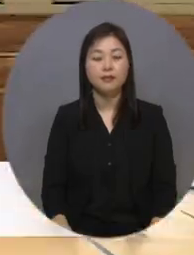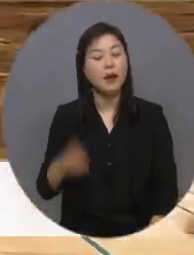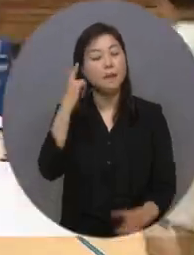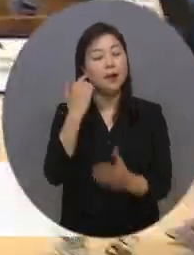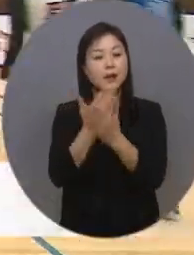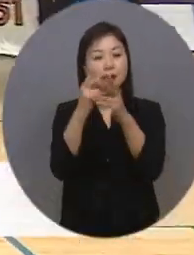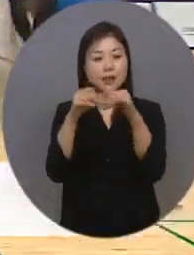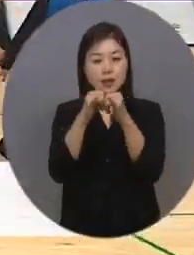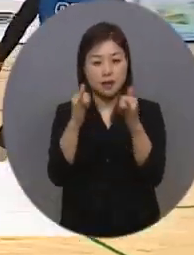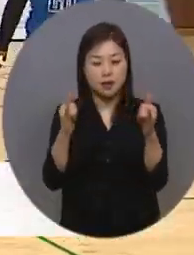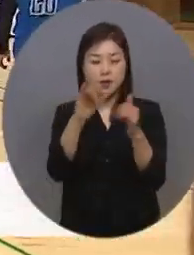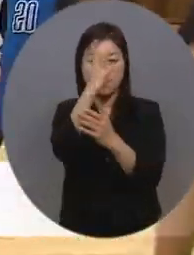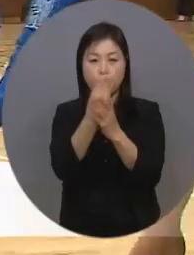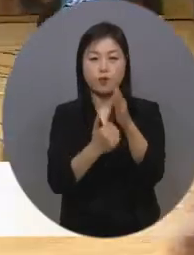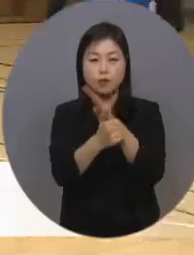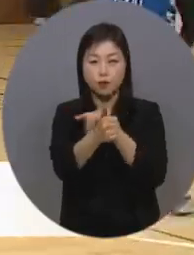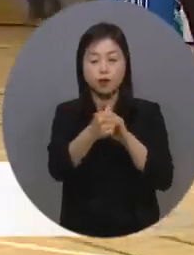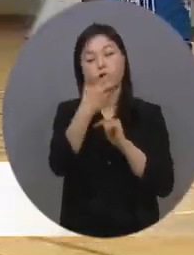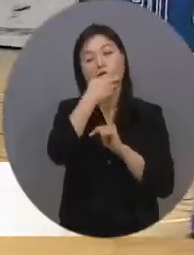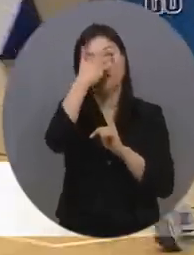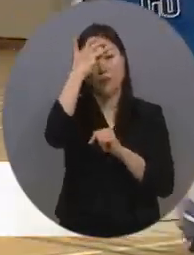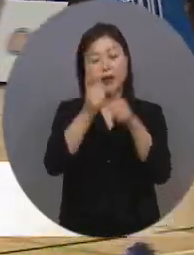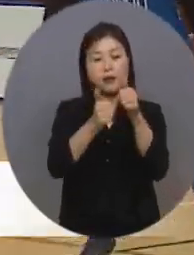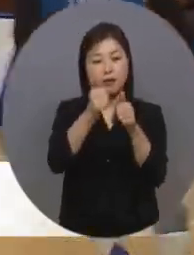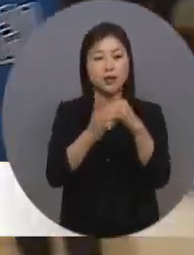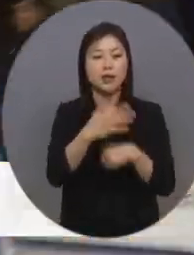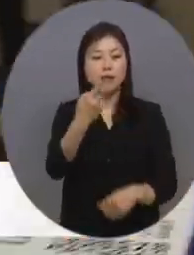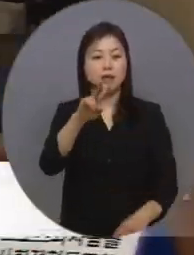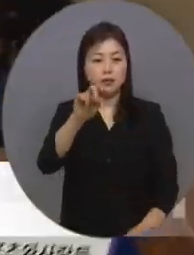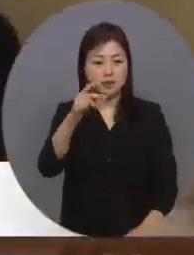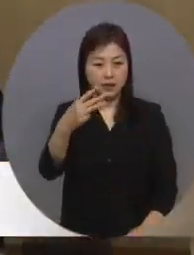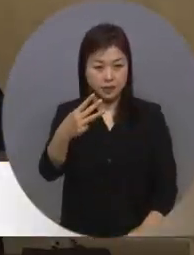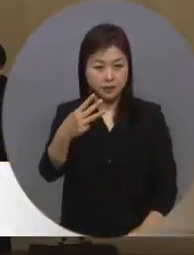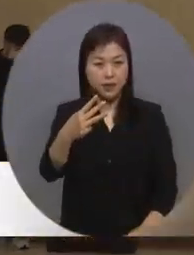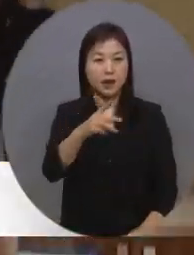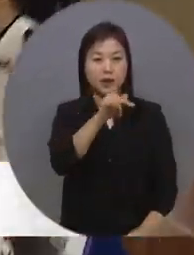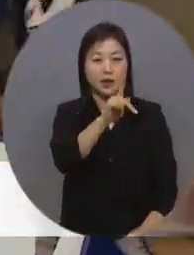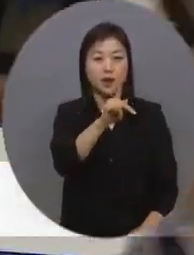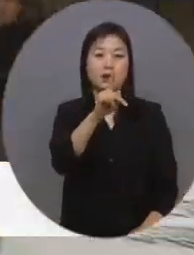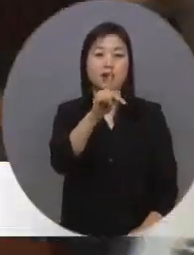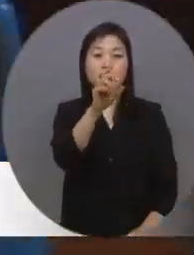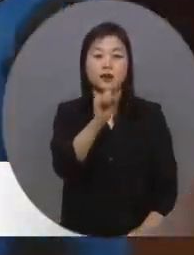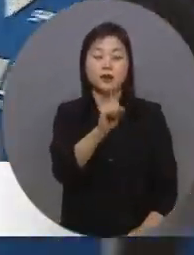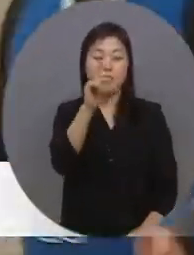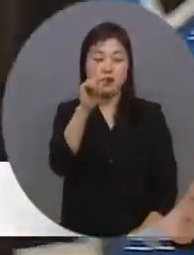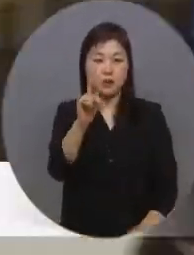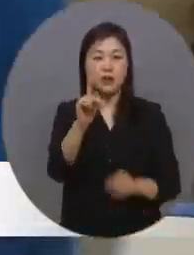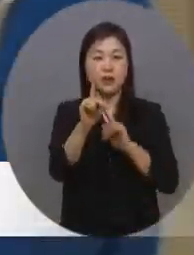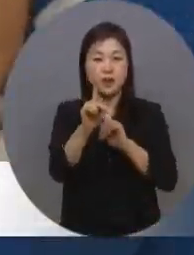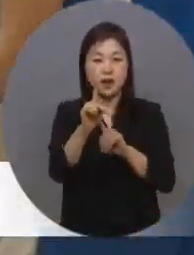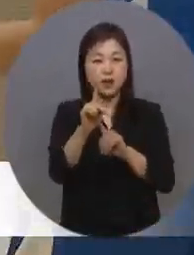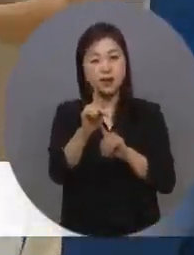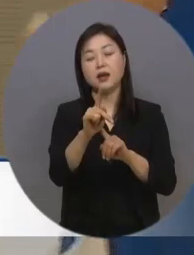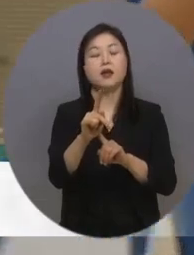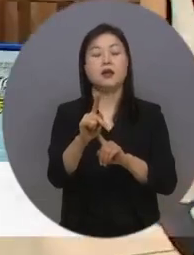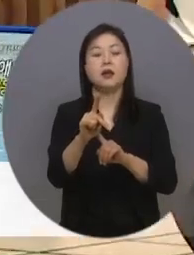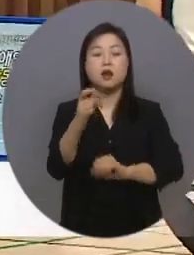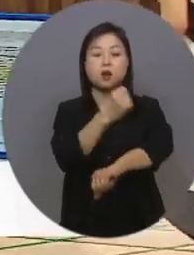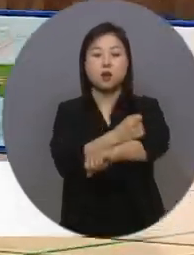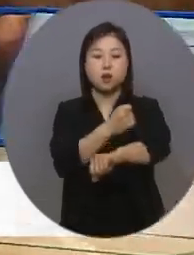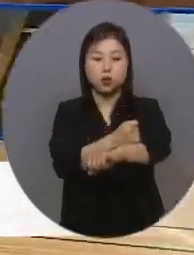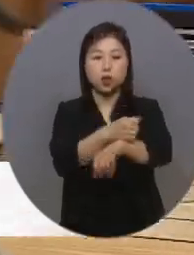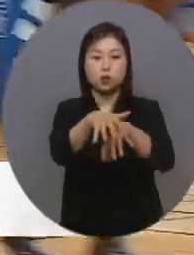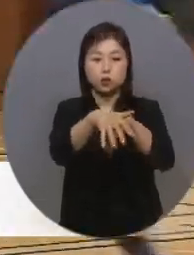발달장애인 농구 선수들의 꿈의 무대. 2023 SK텔레콤 노동조합배 전국 발달장애인 클럽 농구 리그